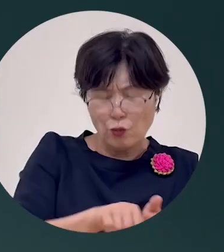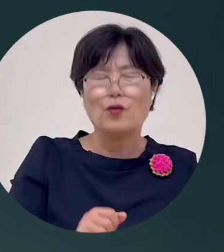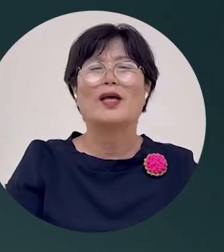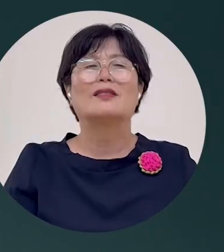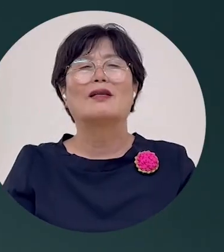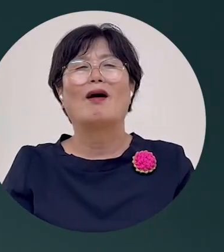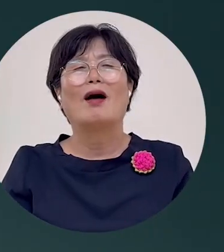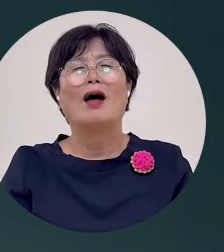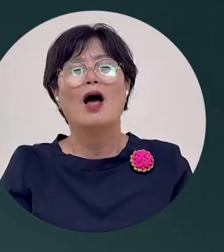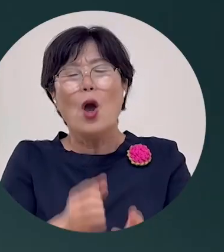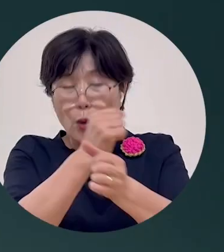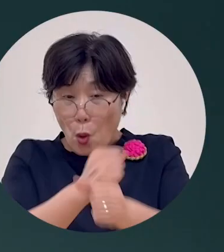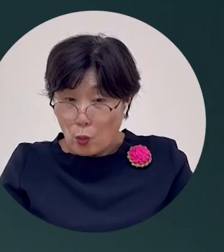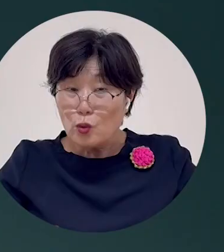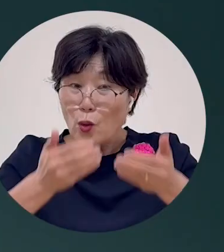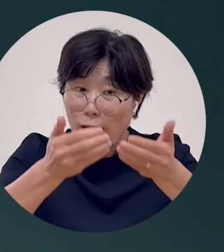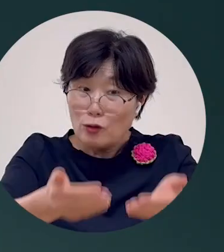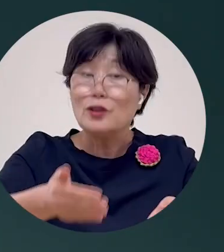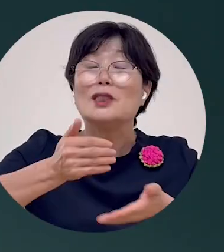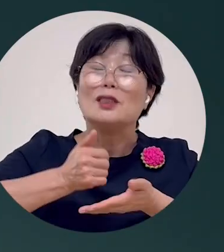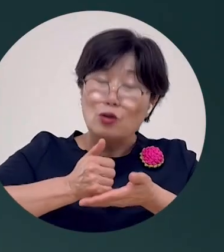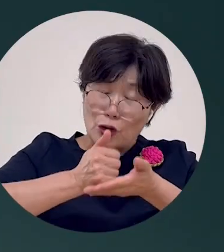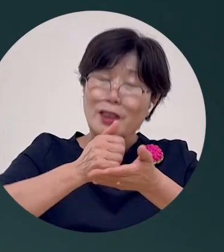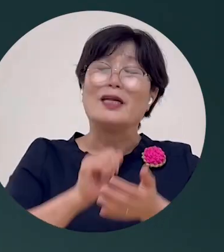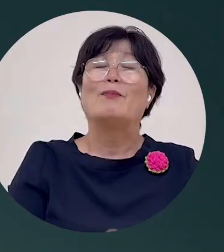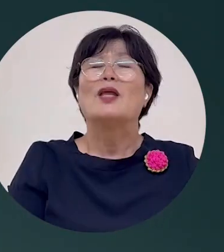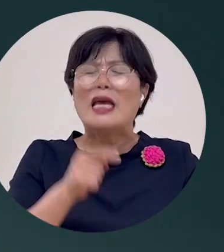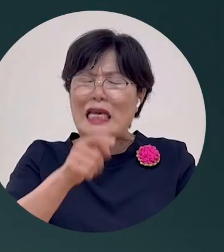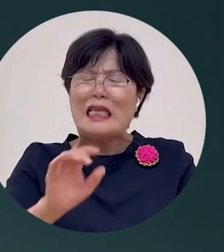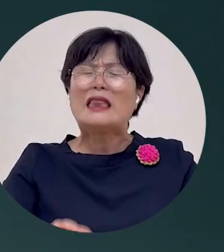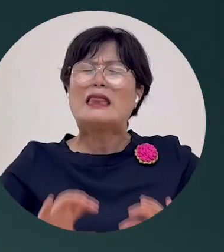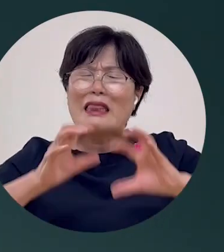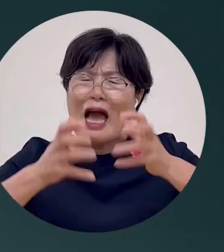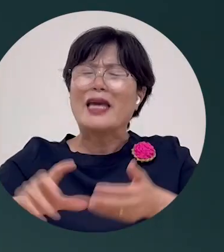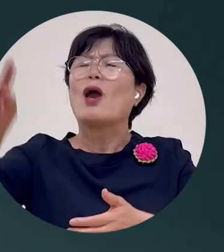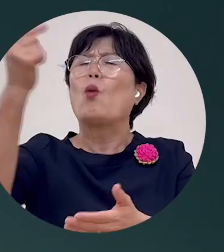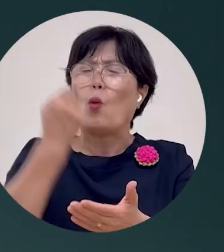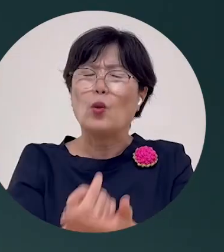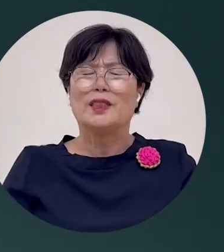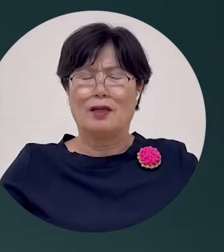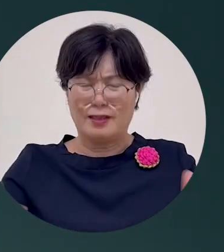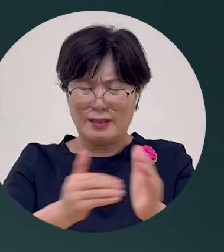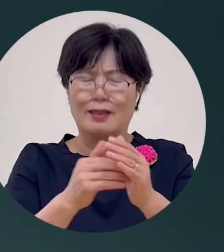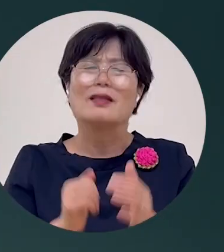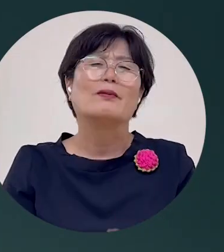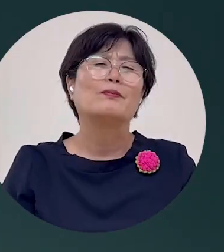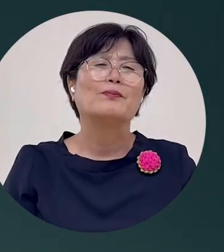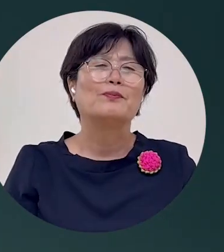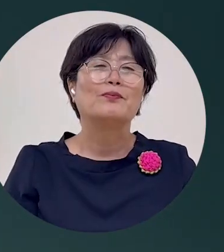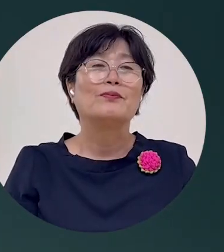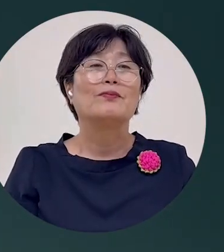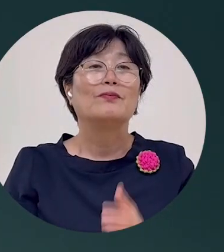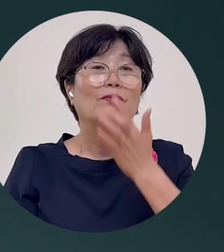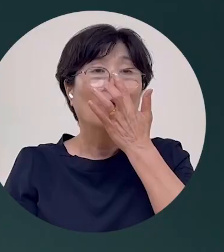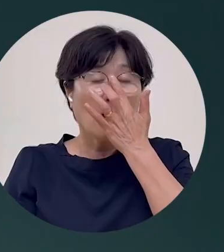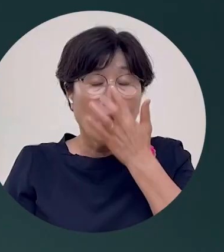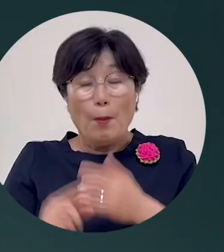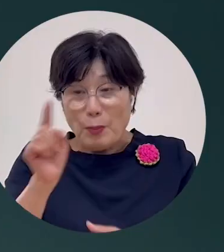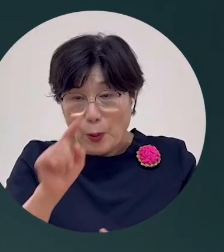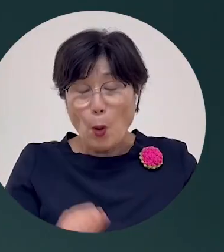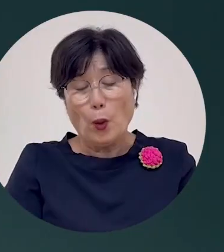용서의 주님으로 예수님이 이 땅에 오셨습니다. 비록 예수님이 이 땅에서 인간의